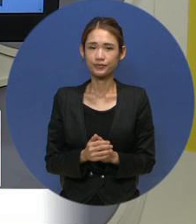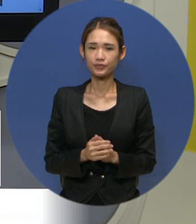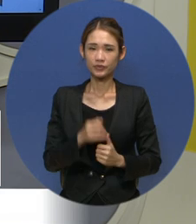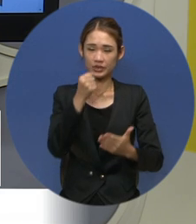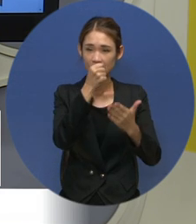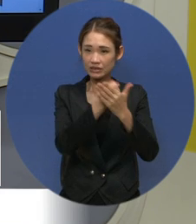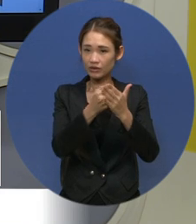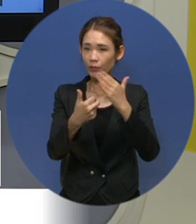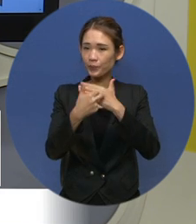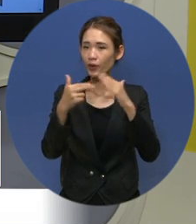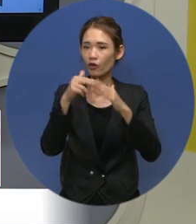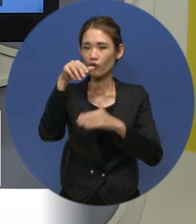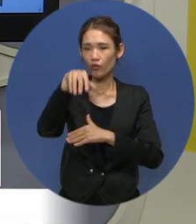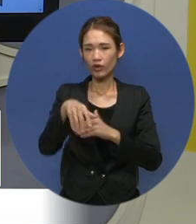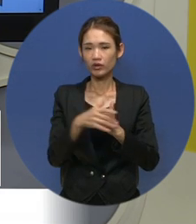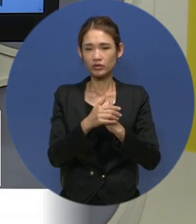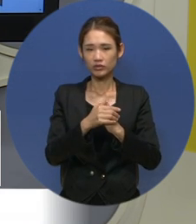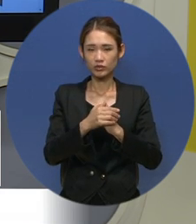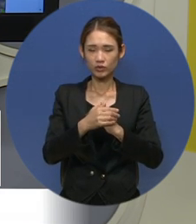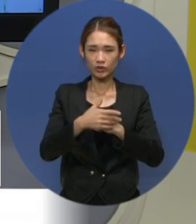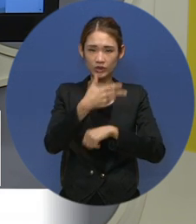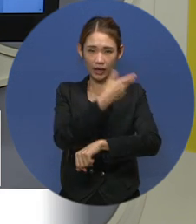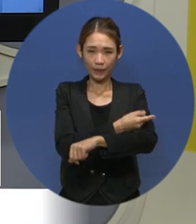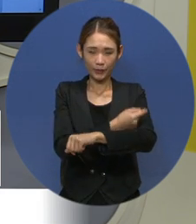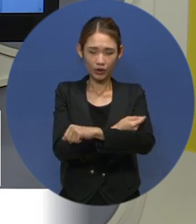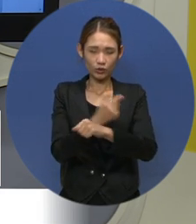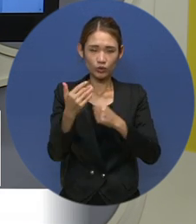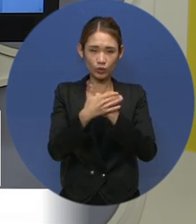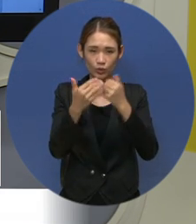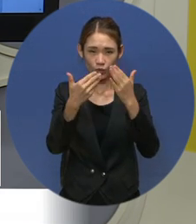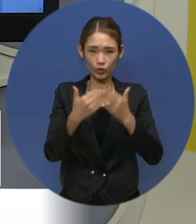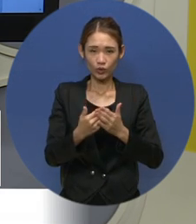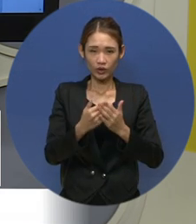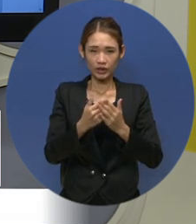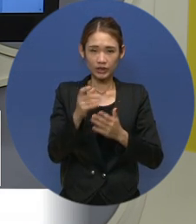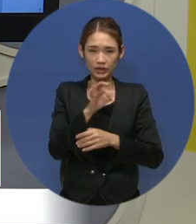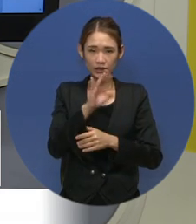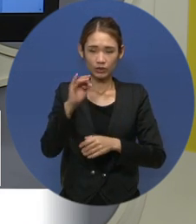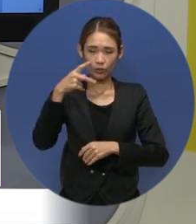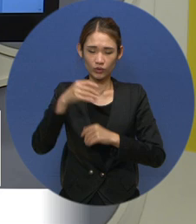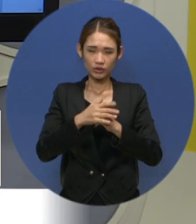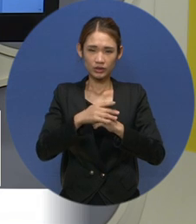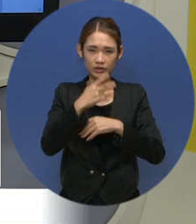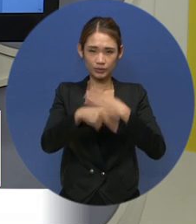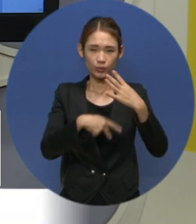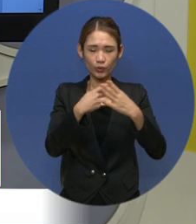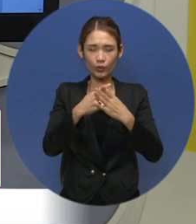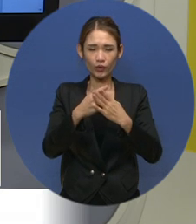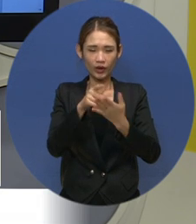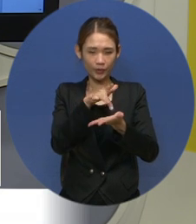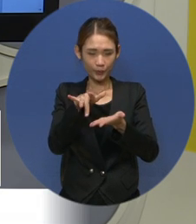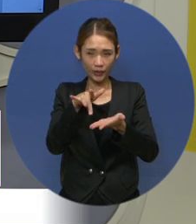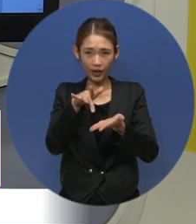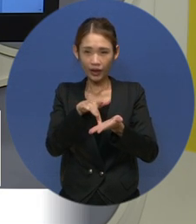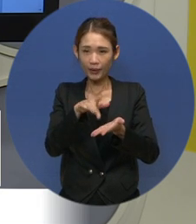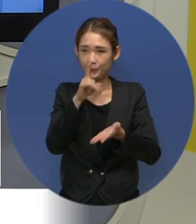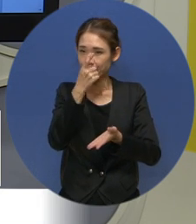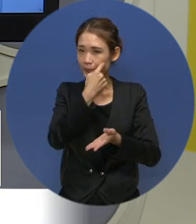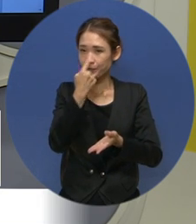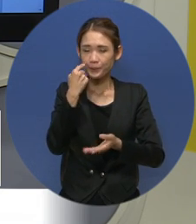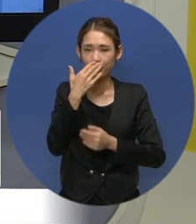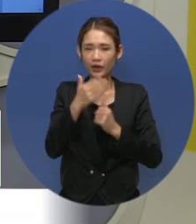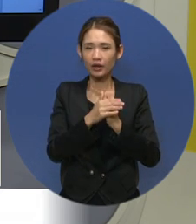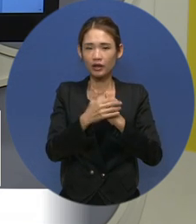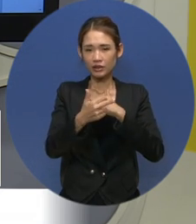지정 의료기관은 예방접종도우미 놀이 집과 이동 통신 응용 프로그램 에서 확인 가능 한데요 특히 의료기관